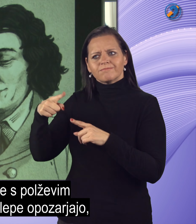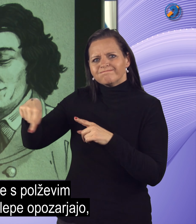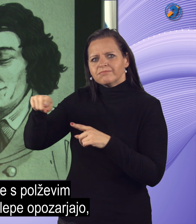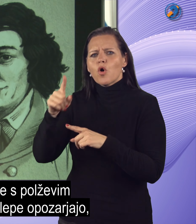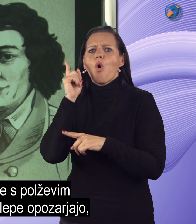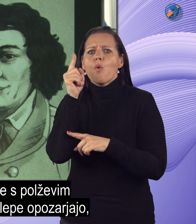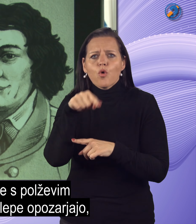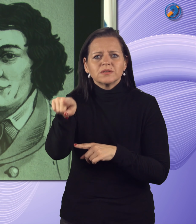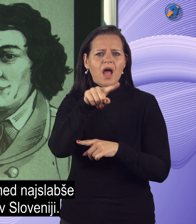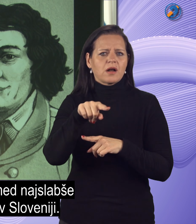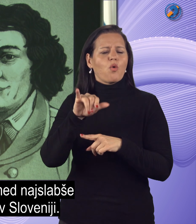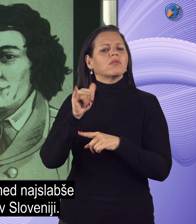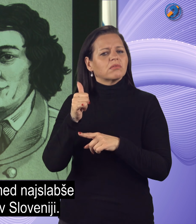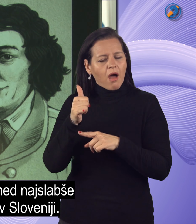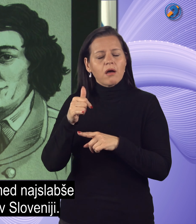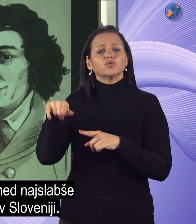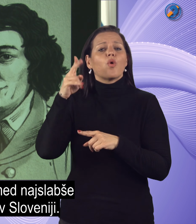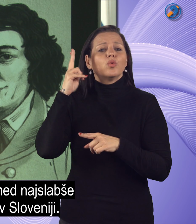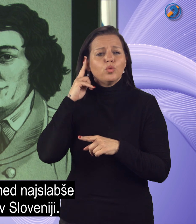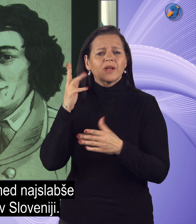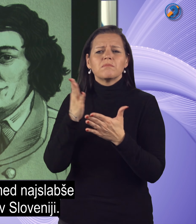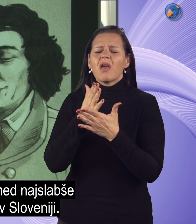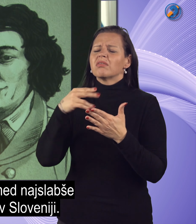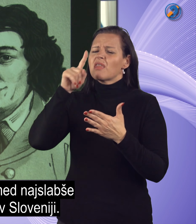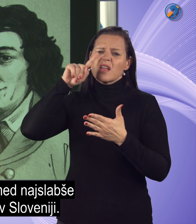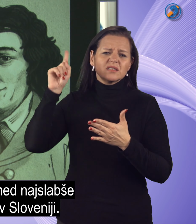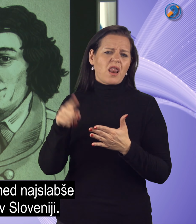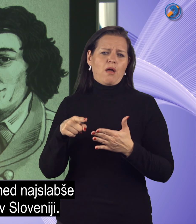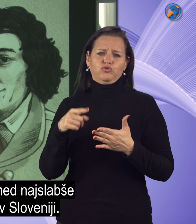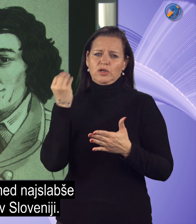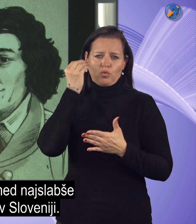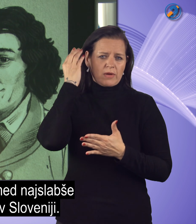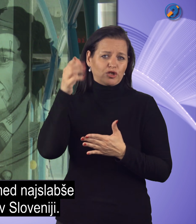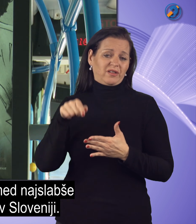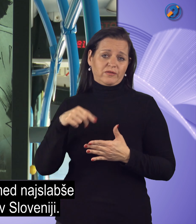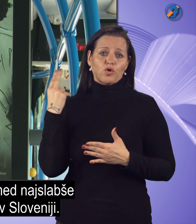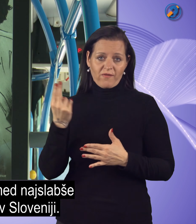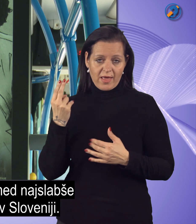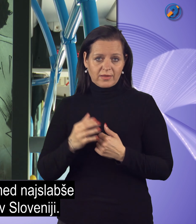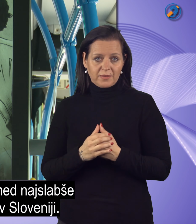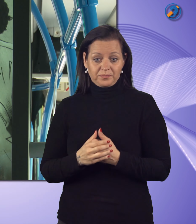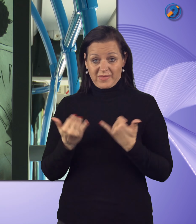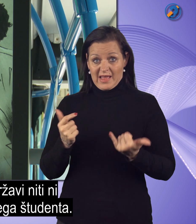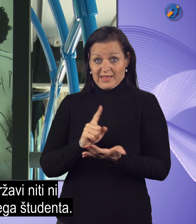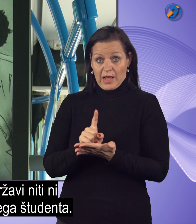gluho slepe, opozarjajo, da so gluhi med najslabše izobraženimi v Sloveniji.